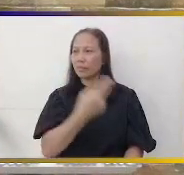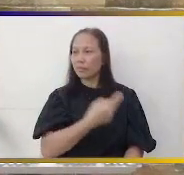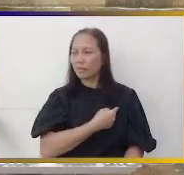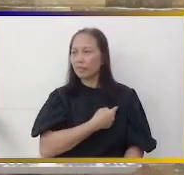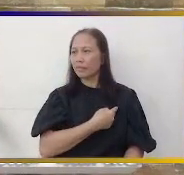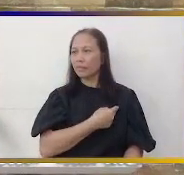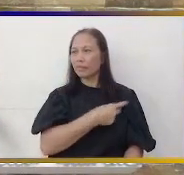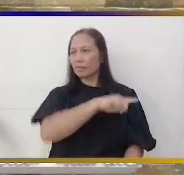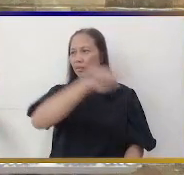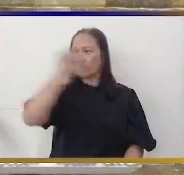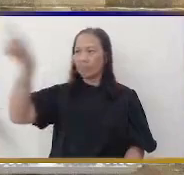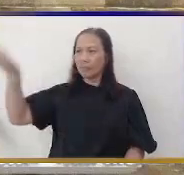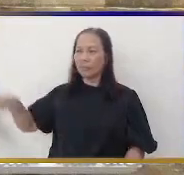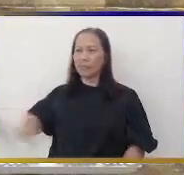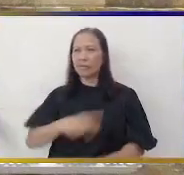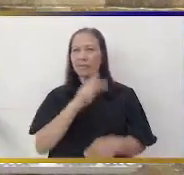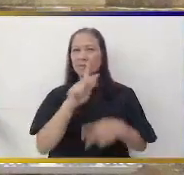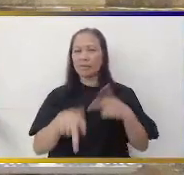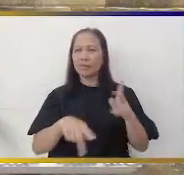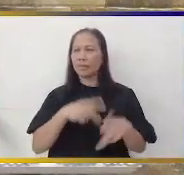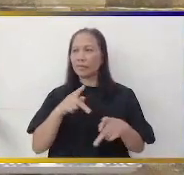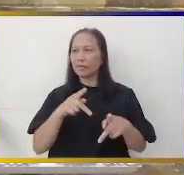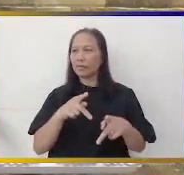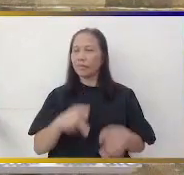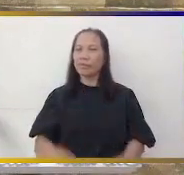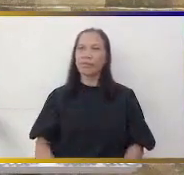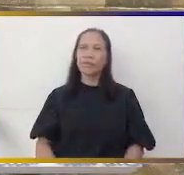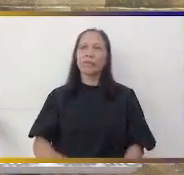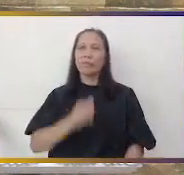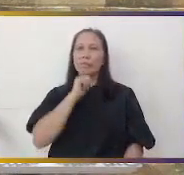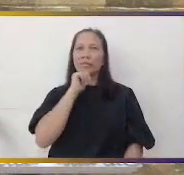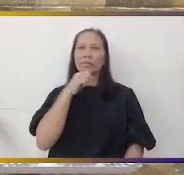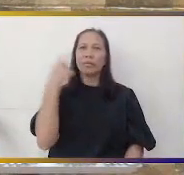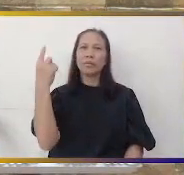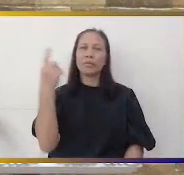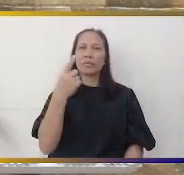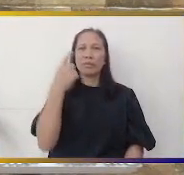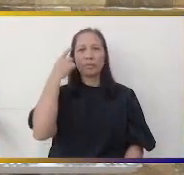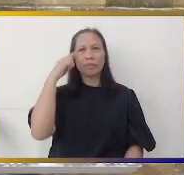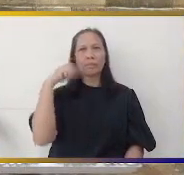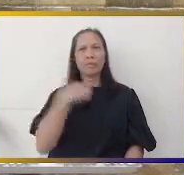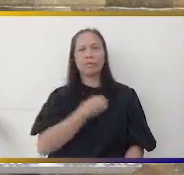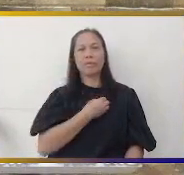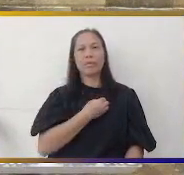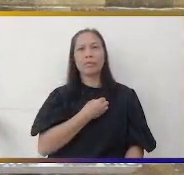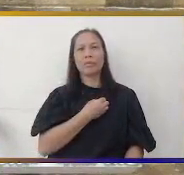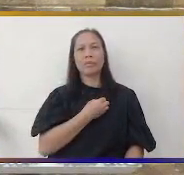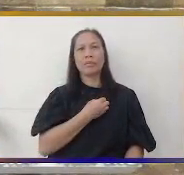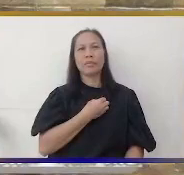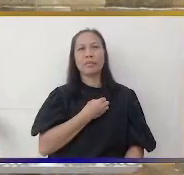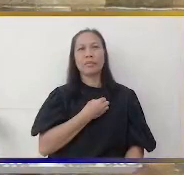atin In other words mga kapatid meron kayong